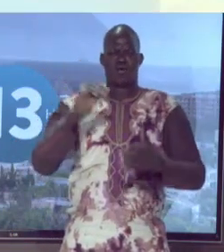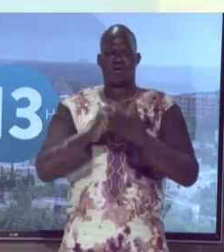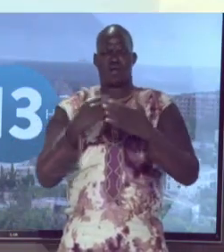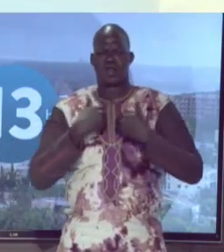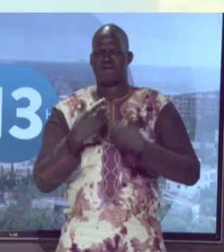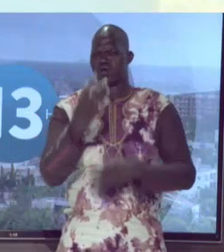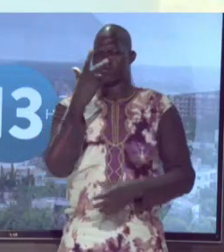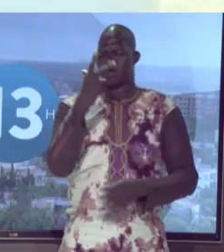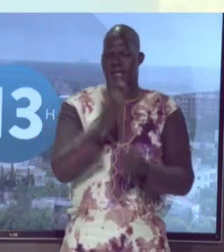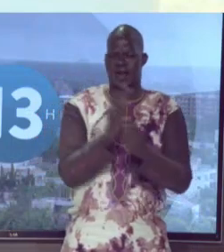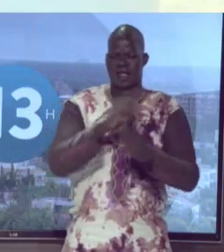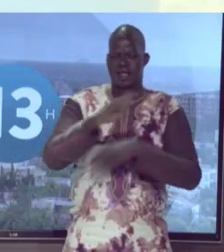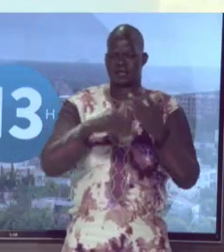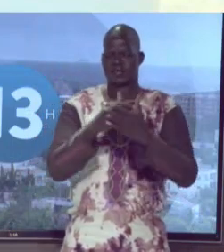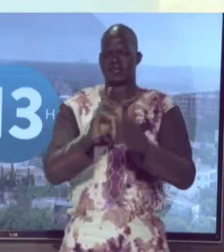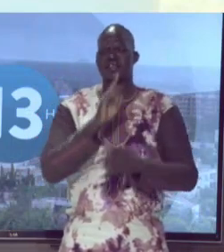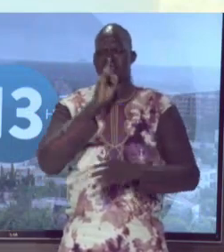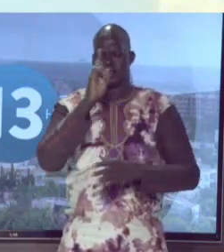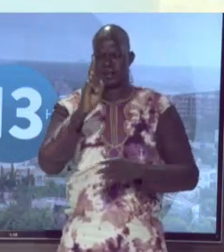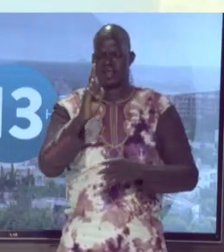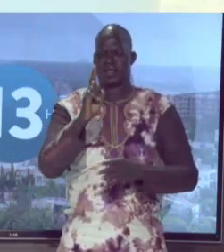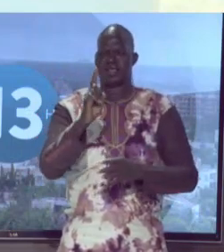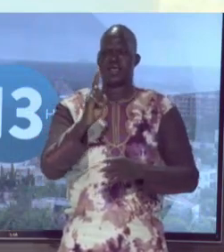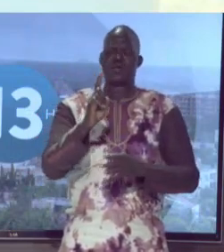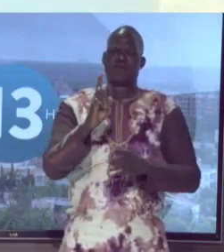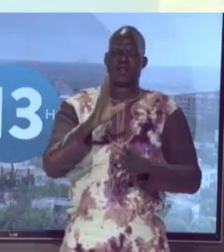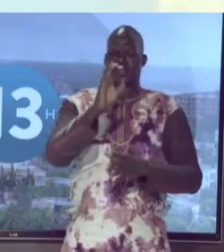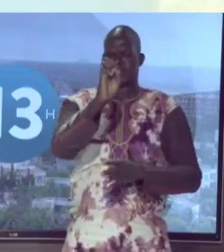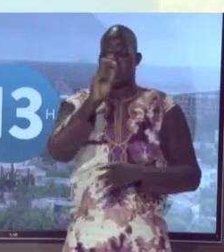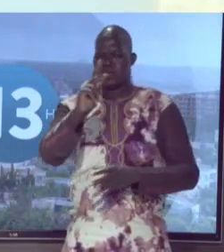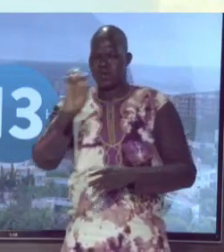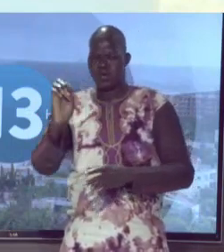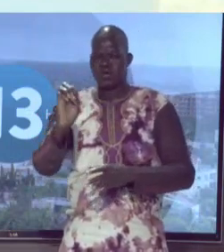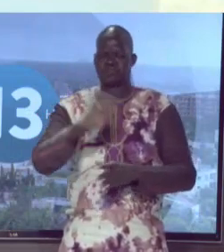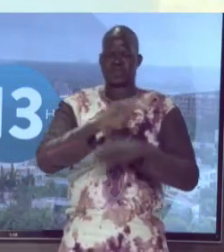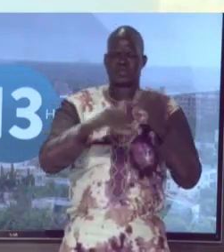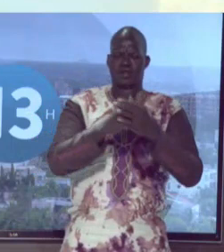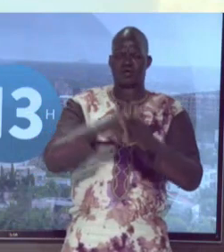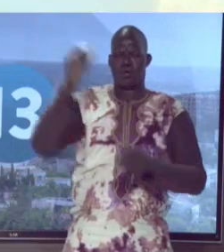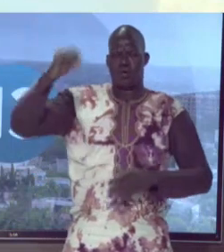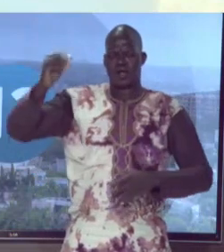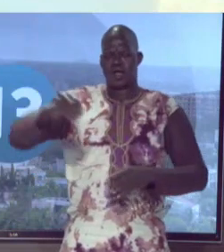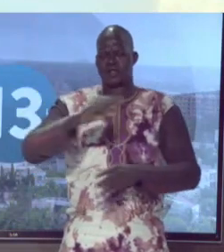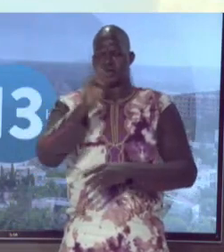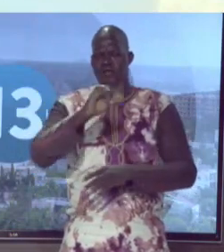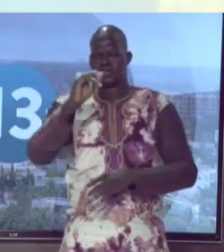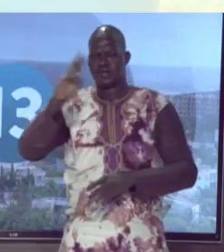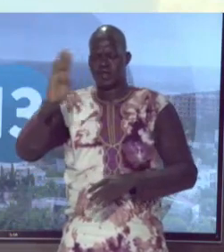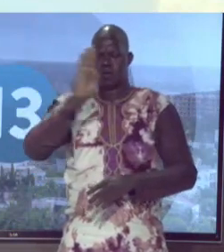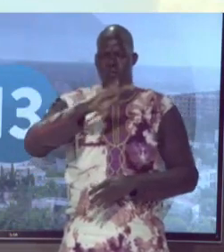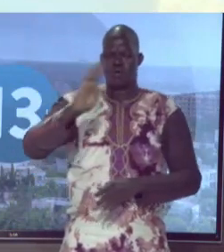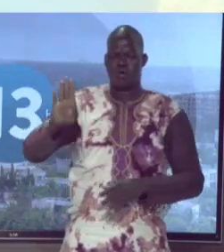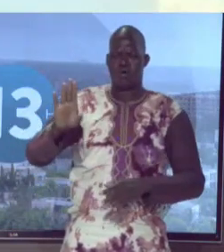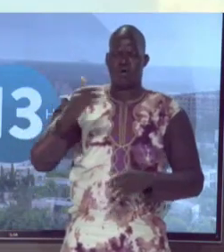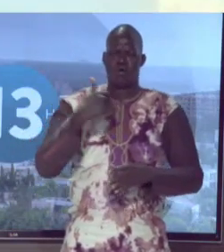grands centres qui étaient des EPE, donc le centre du Ouaga, le centre des Ignaré, le centre de Bobo, et nous